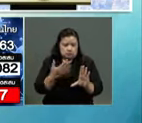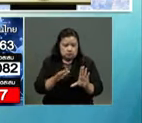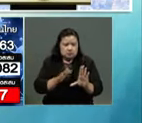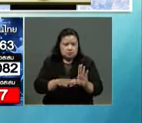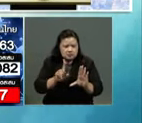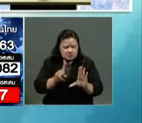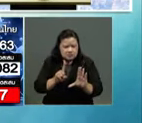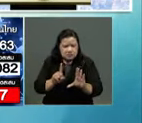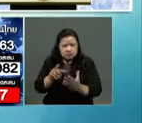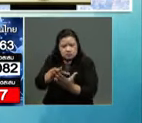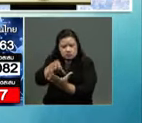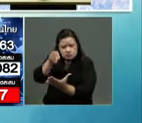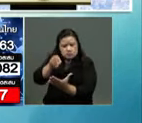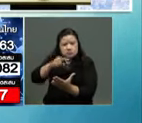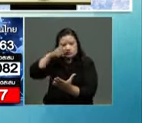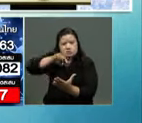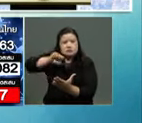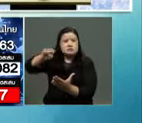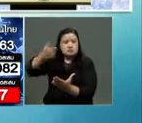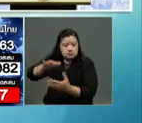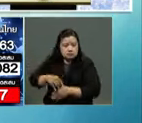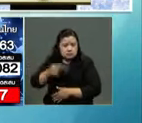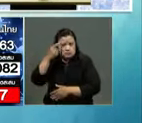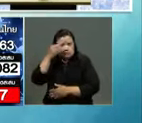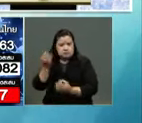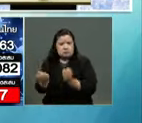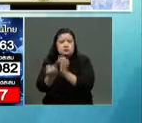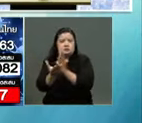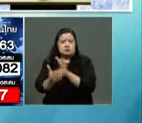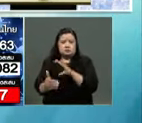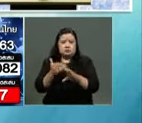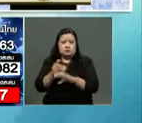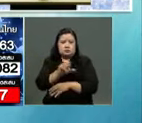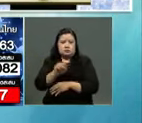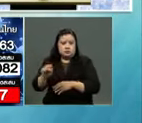นะครับเราได้รับข้อความนี้นะครับจะเห็นว่าคนที่รับข้อความนี้จะบอกว่าไปลงทะเบียนระบบไทยชนะแล้วก็ได้รับข้อความนี้ทั้งซูDigitalได้ทำการสืบสวนนะครับร่วมกับทางกสทช.